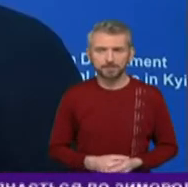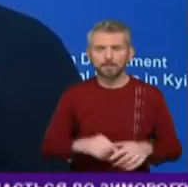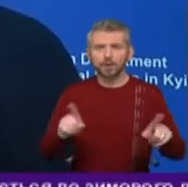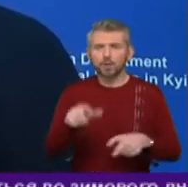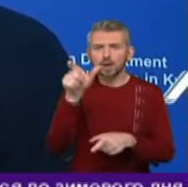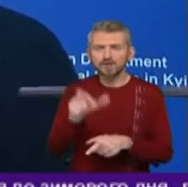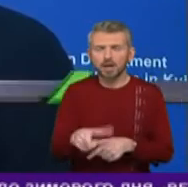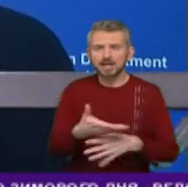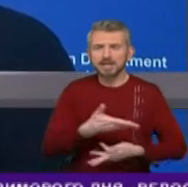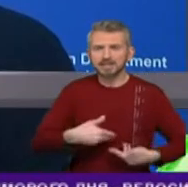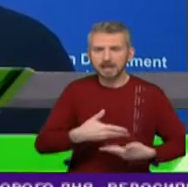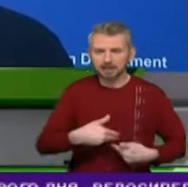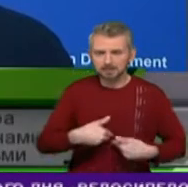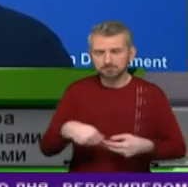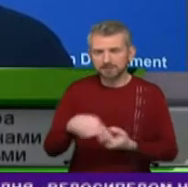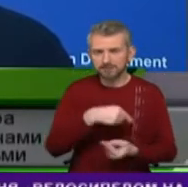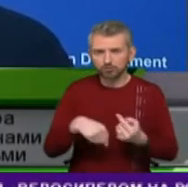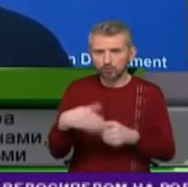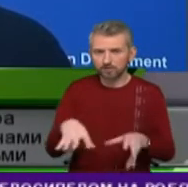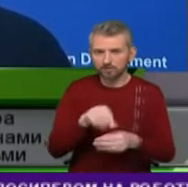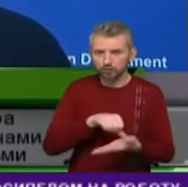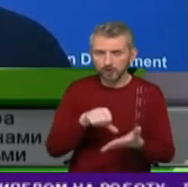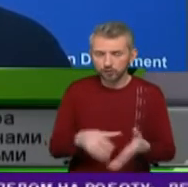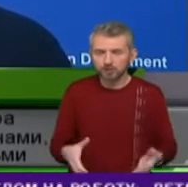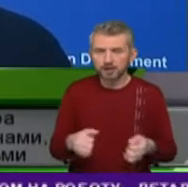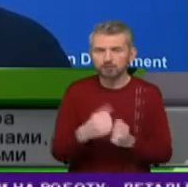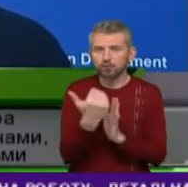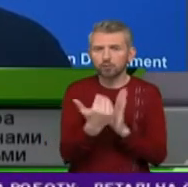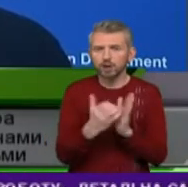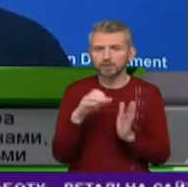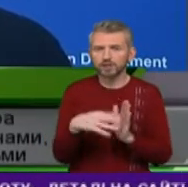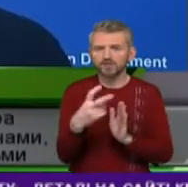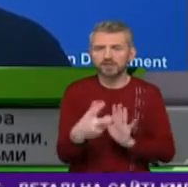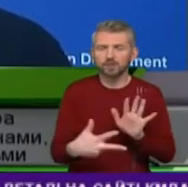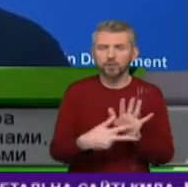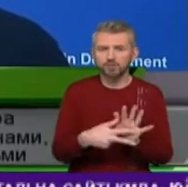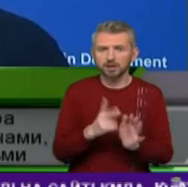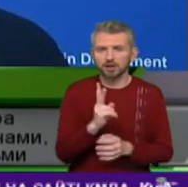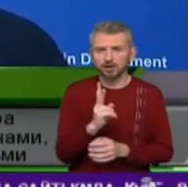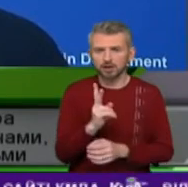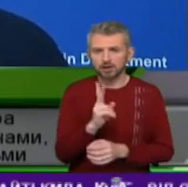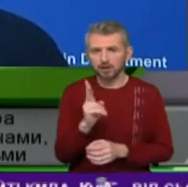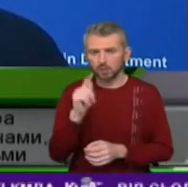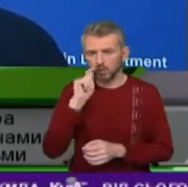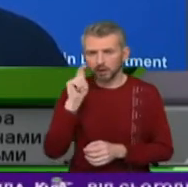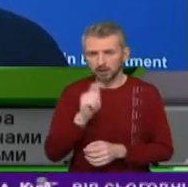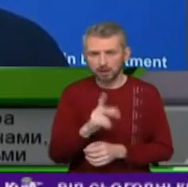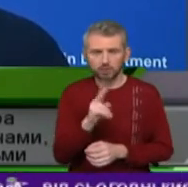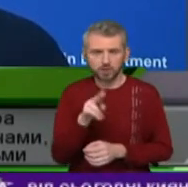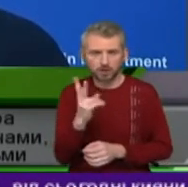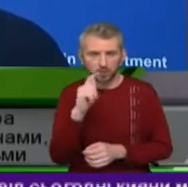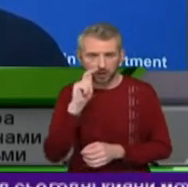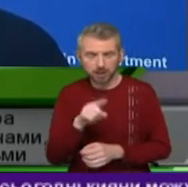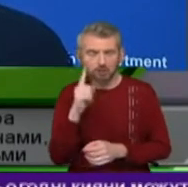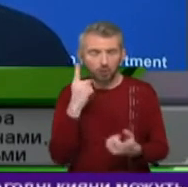Організатора секс-бізнесу та його співучасників затримано у порядку статті 208 Кримінального процесуального кодексу України. Їм оголошено